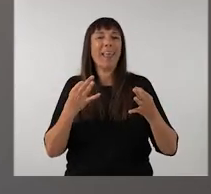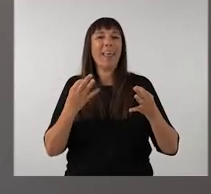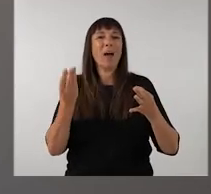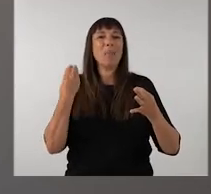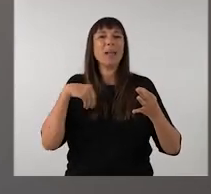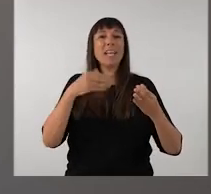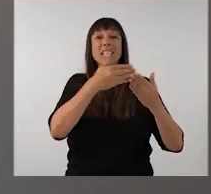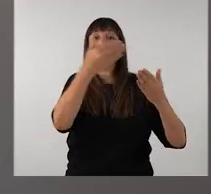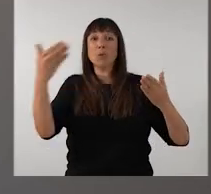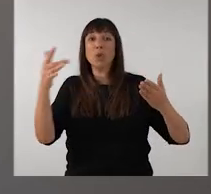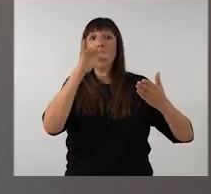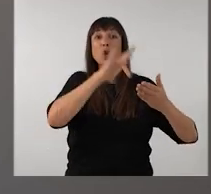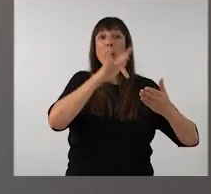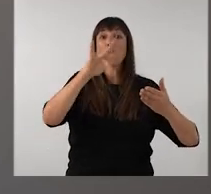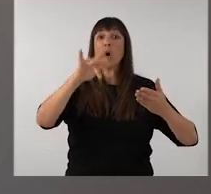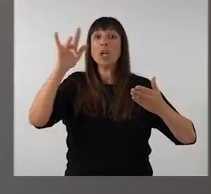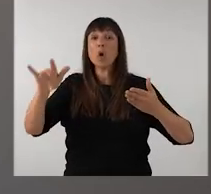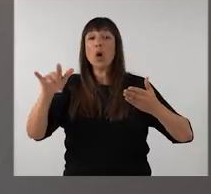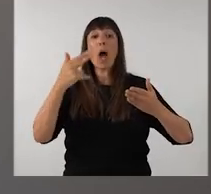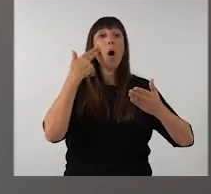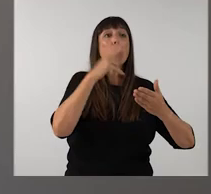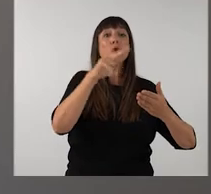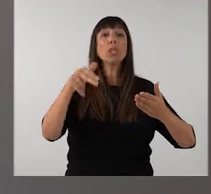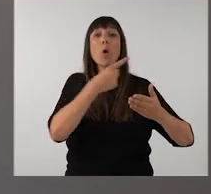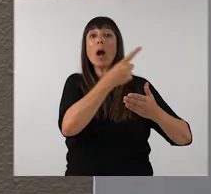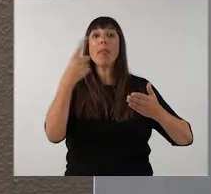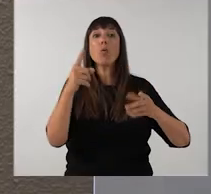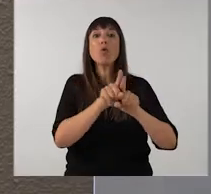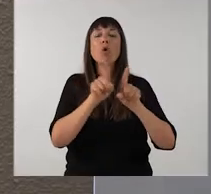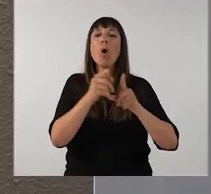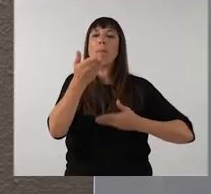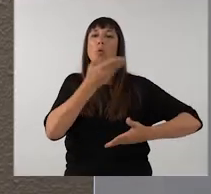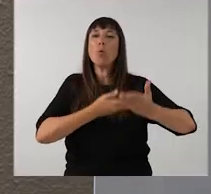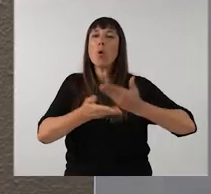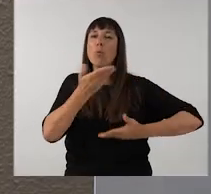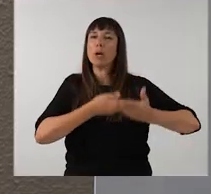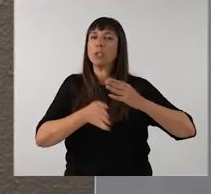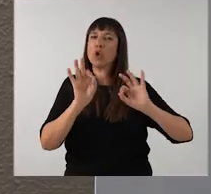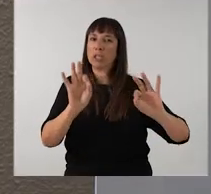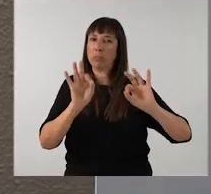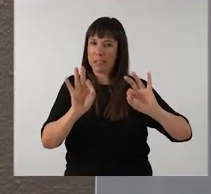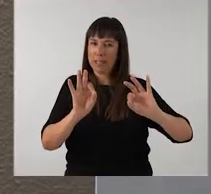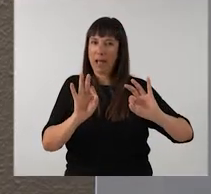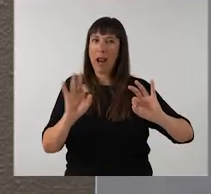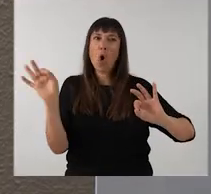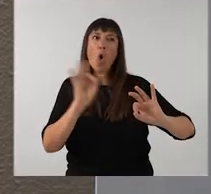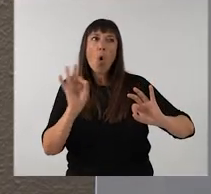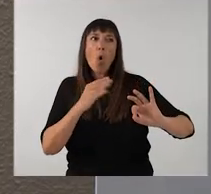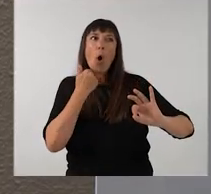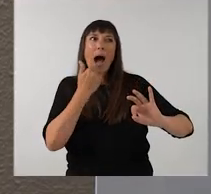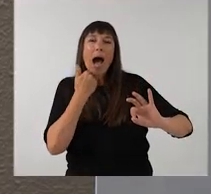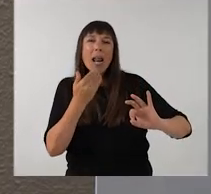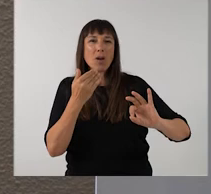de la itinerància hi hagués doncs, una col·laboració especial o potser alguna